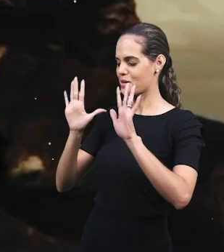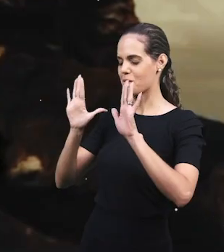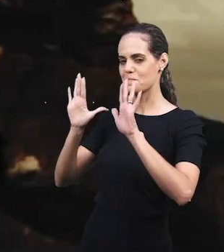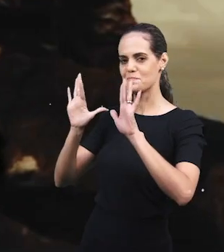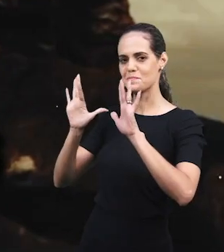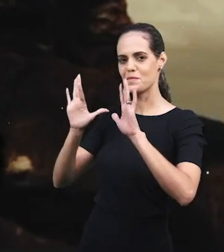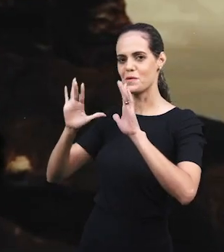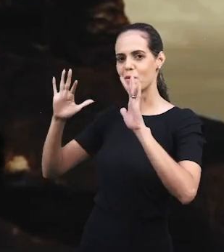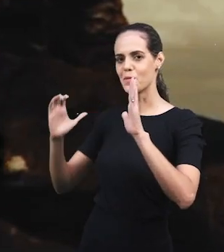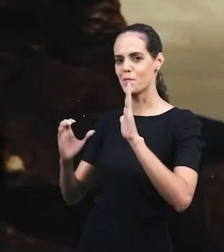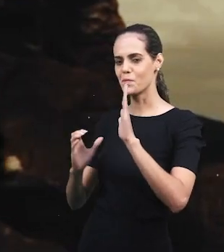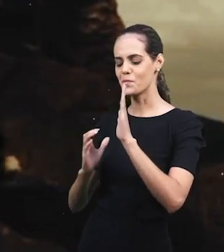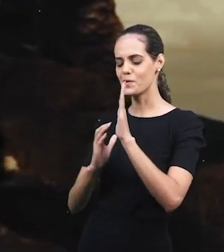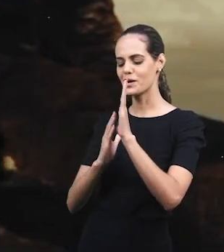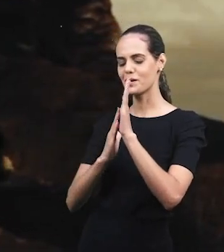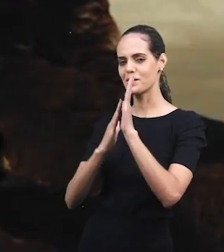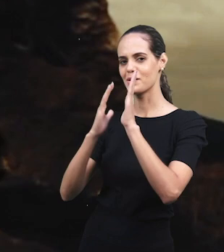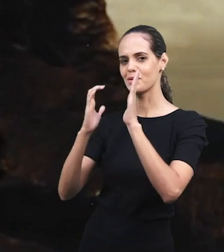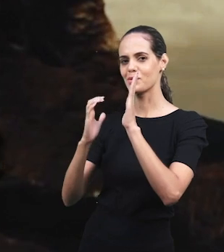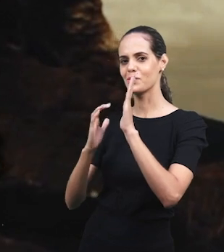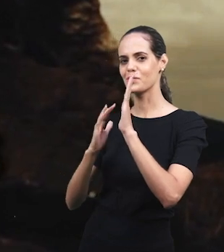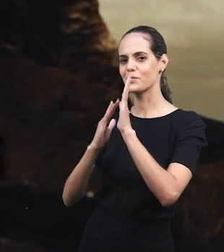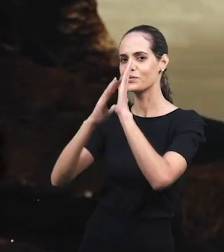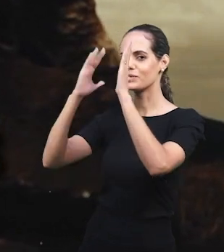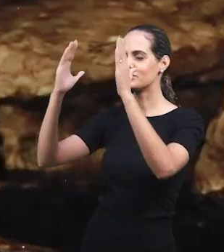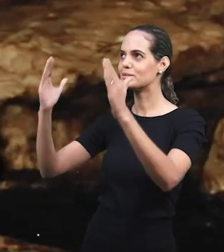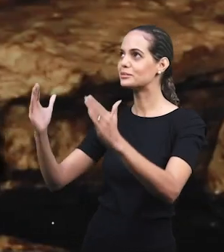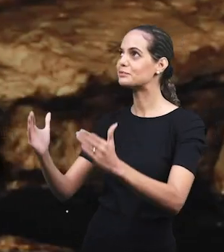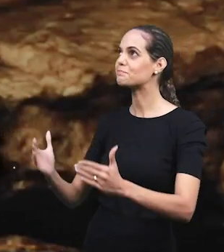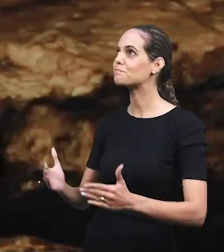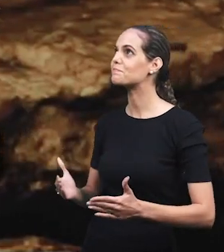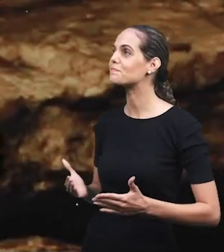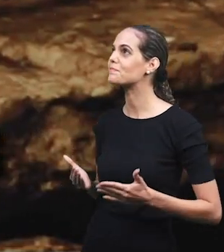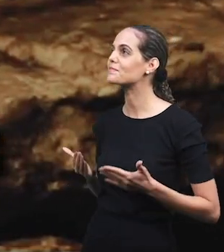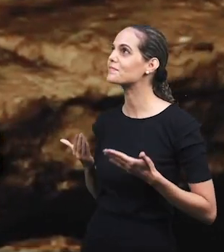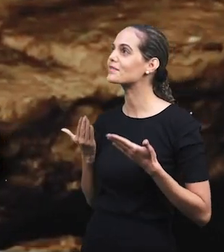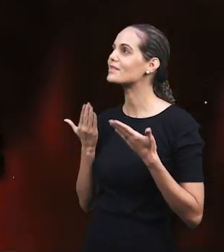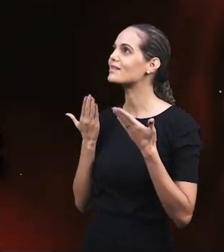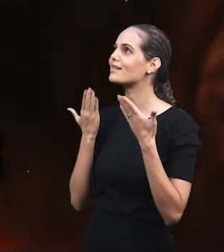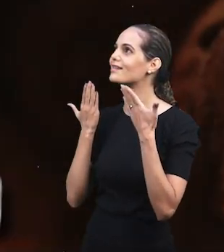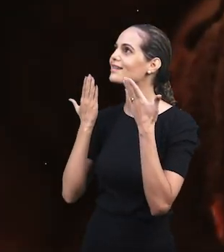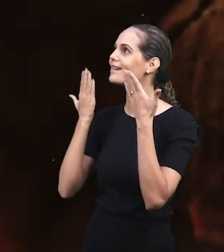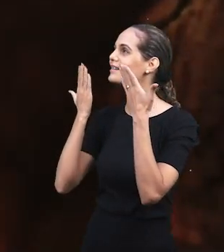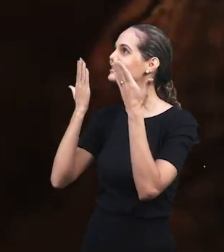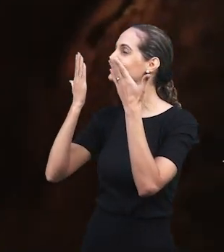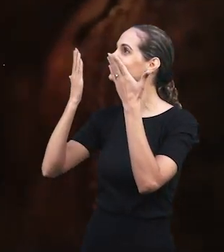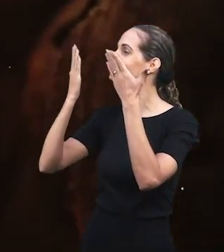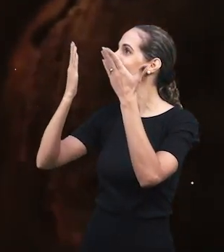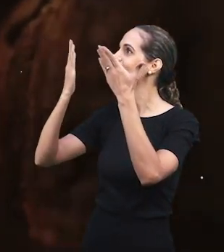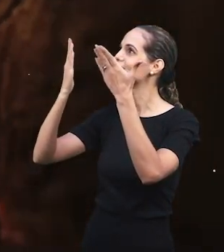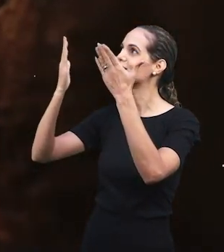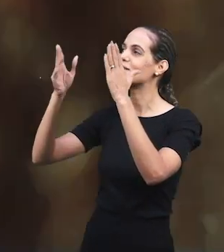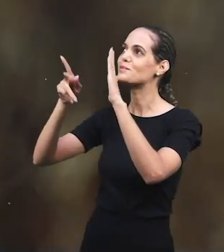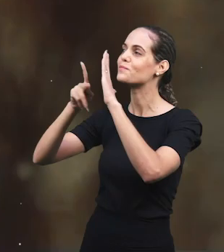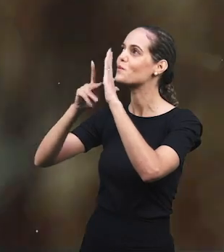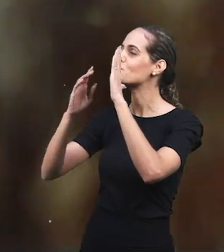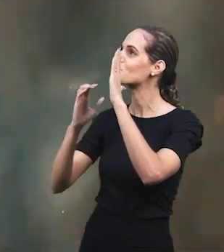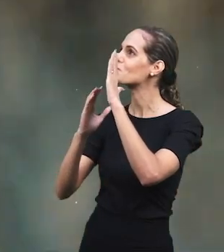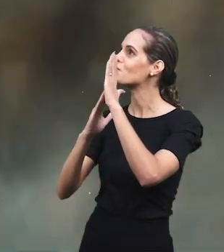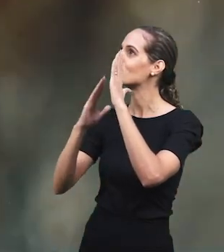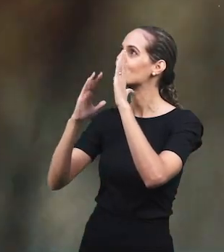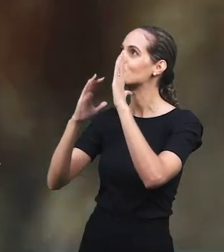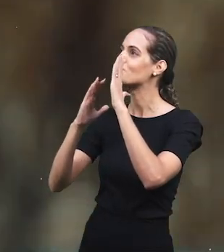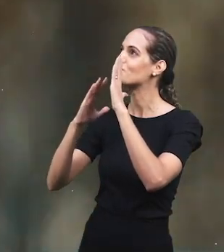Seja o levantar de minhas mãos como sacrifício